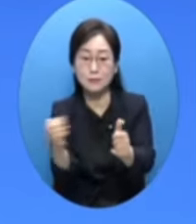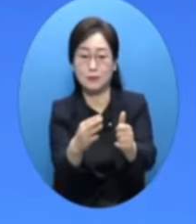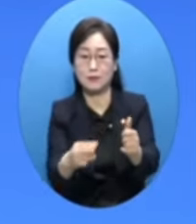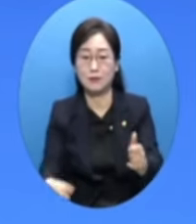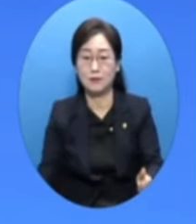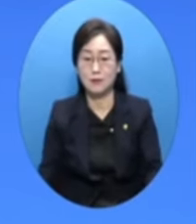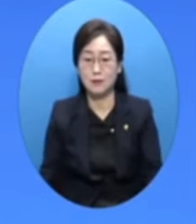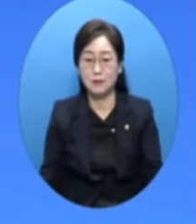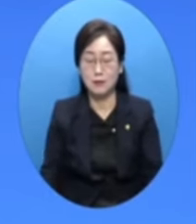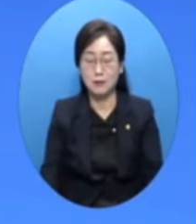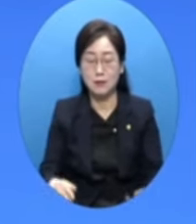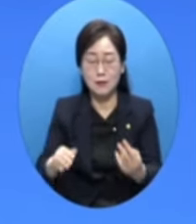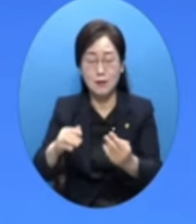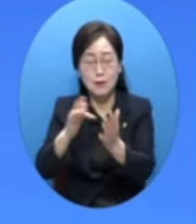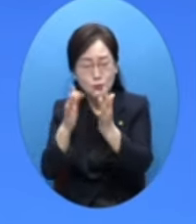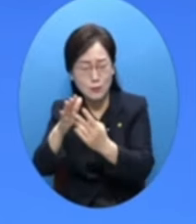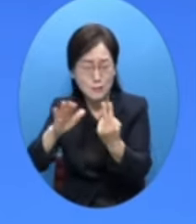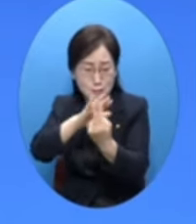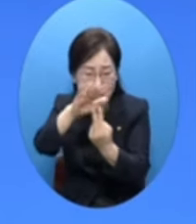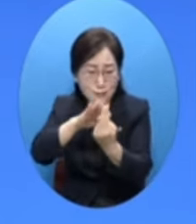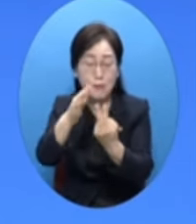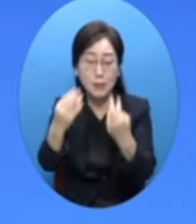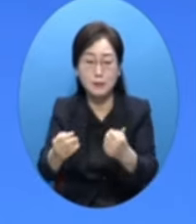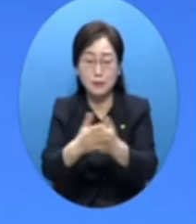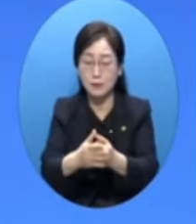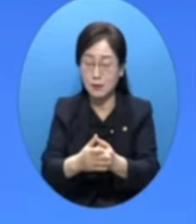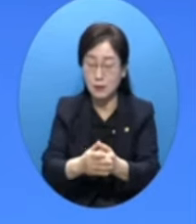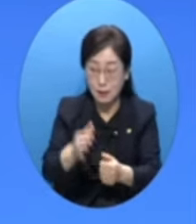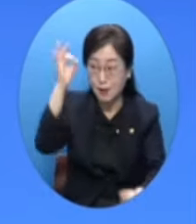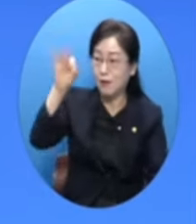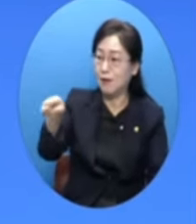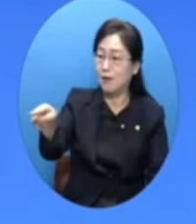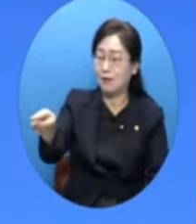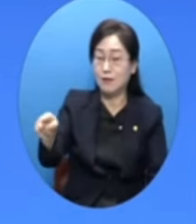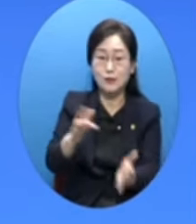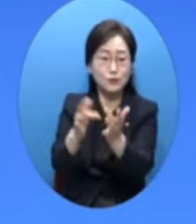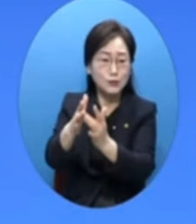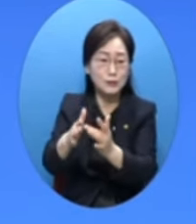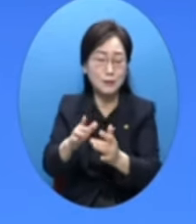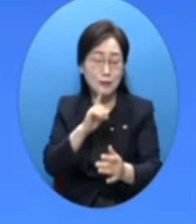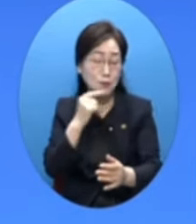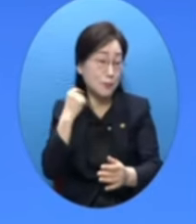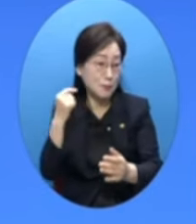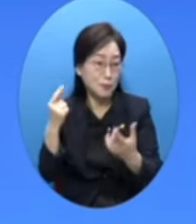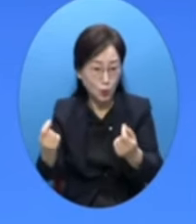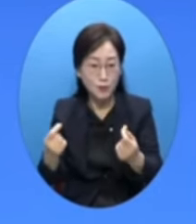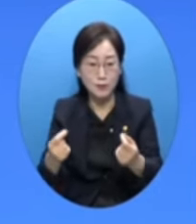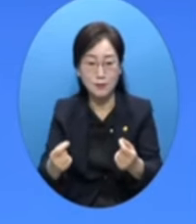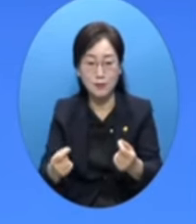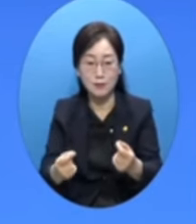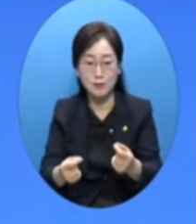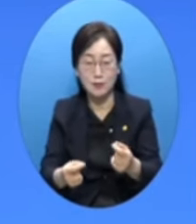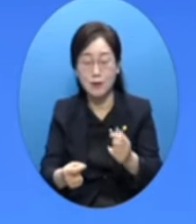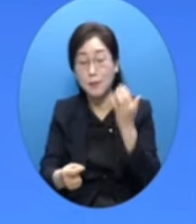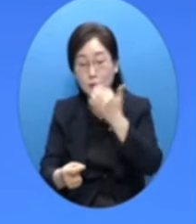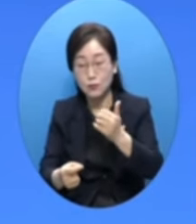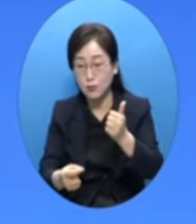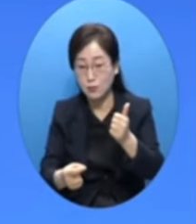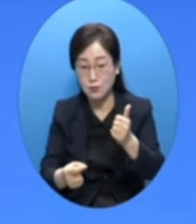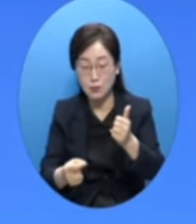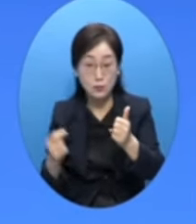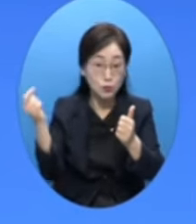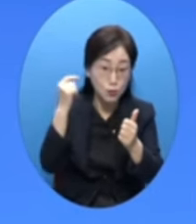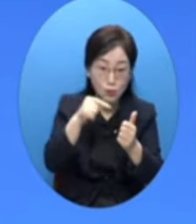그분이 예수님 것을 그제서야 알아보고 예수님이시다 소리치니까 베드로가 그 말씀